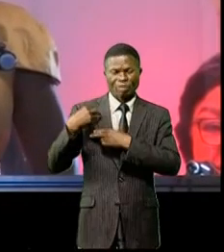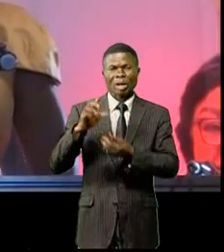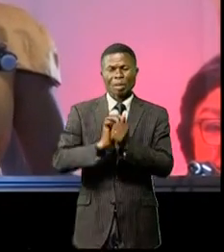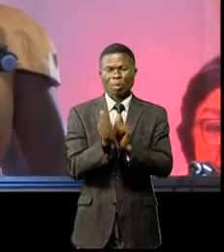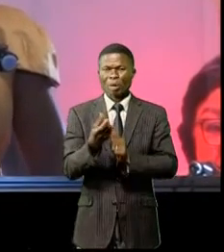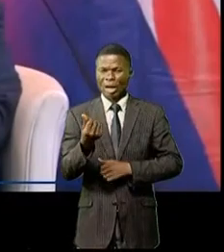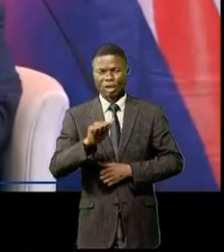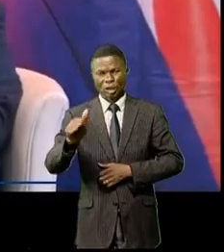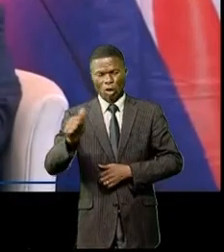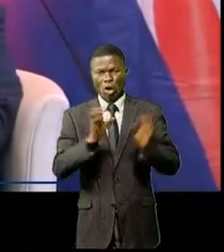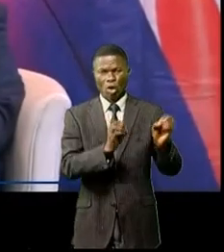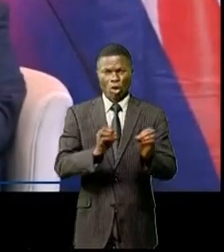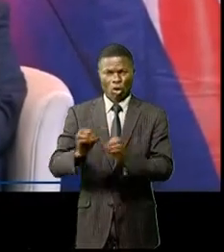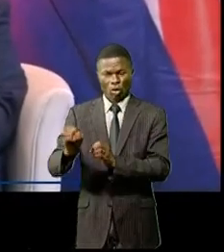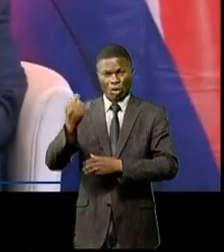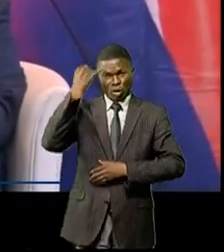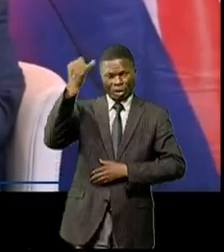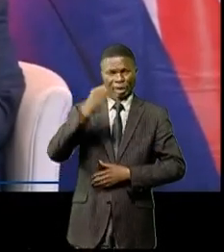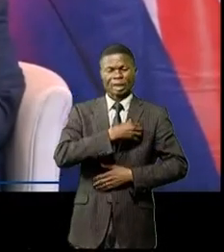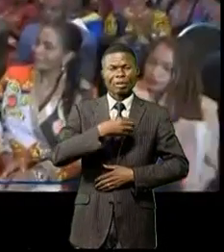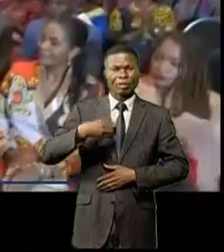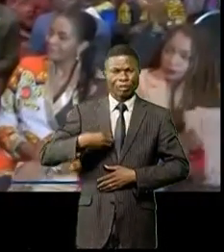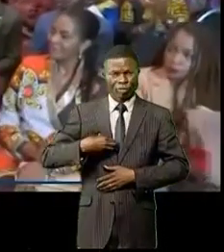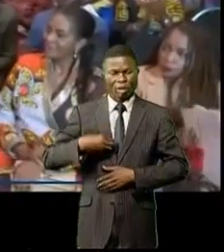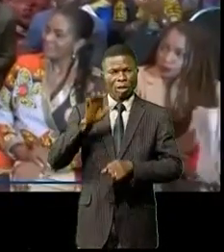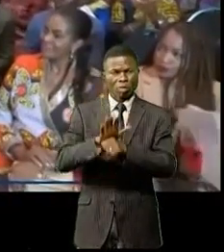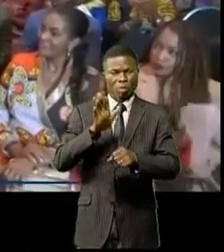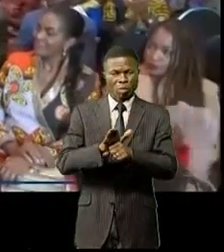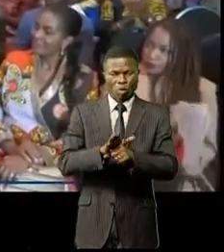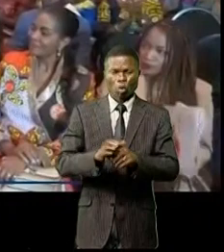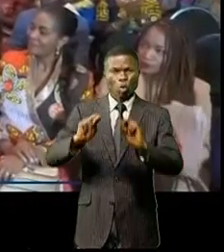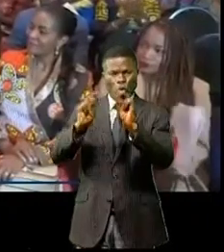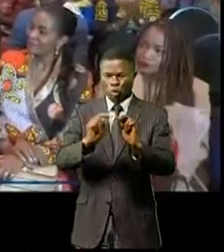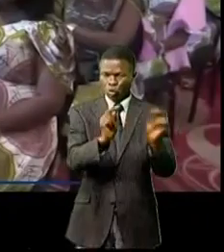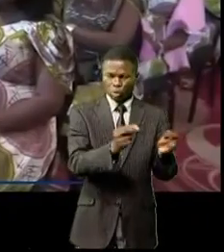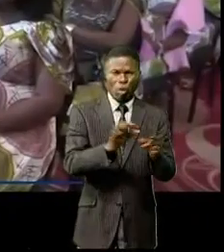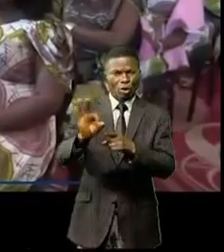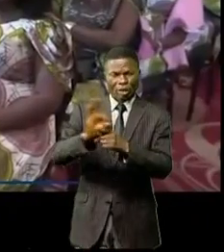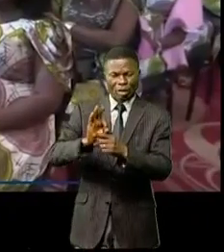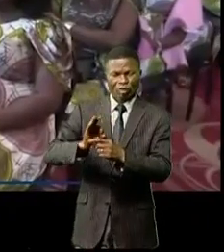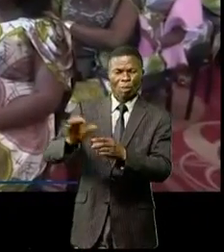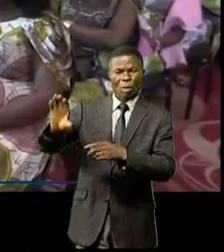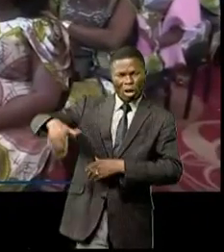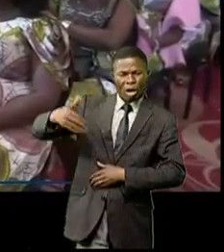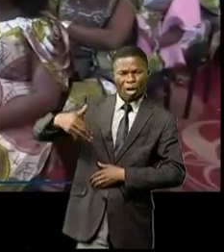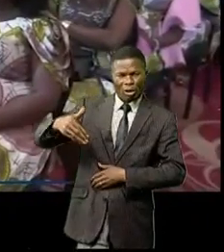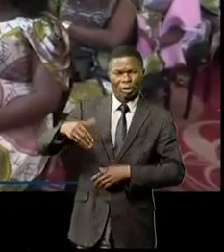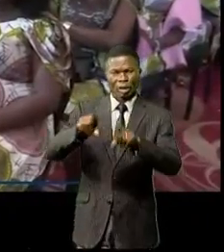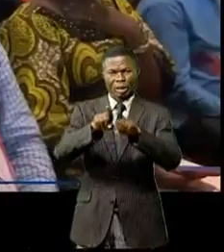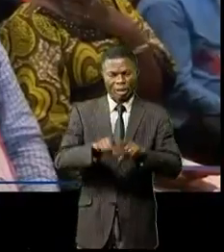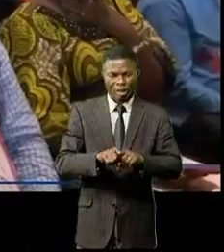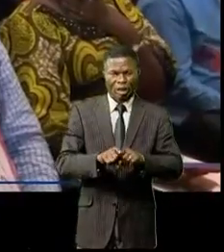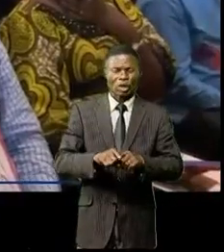a organisé à l'intention de la femme en différentes filières des formations en coupe et couture, make-up,